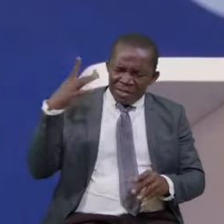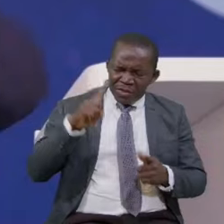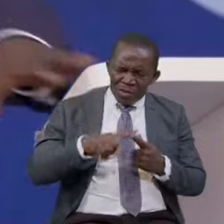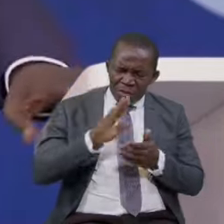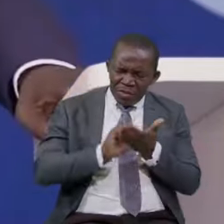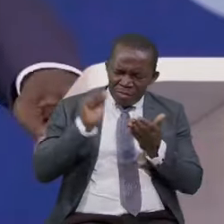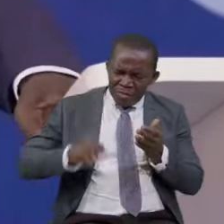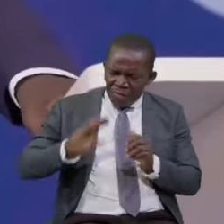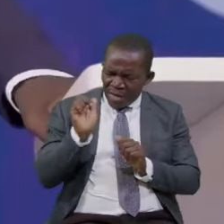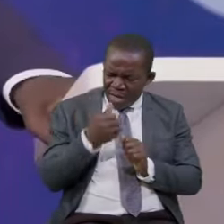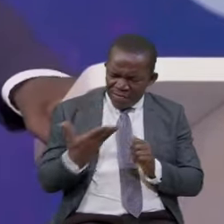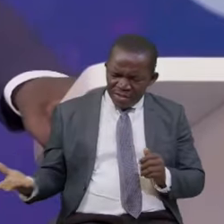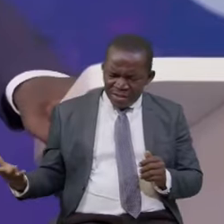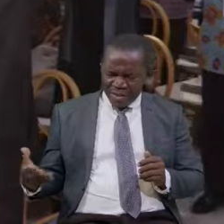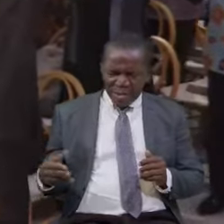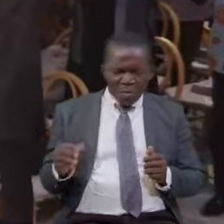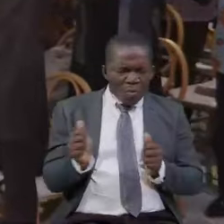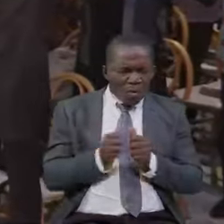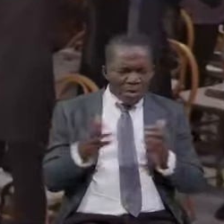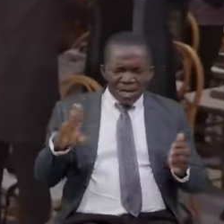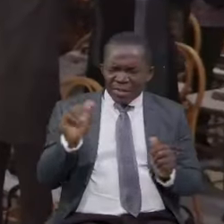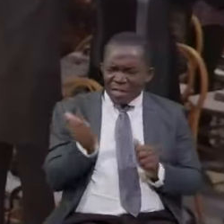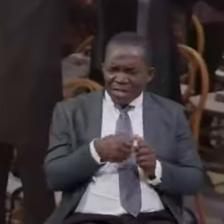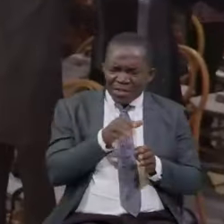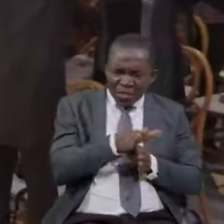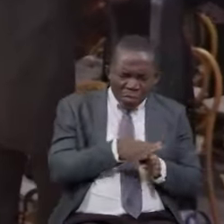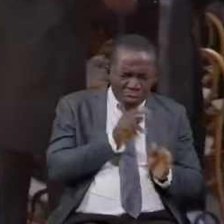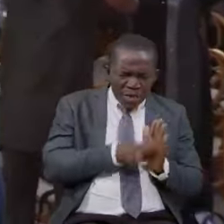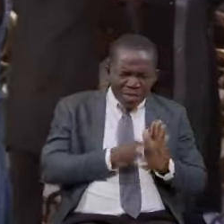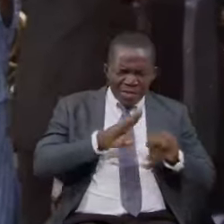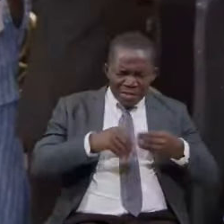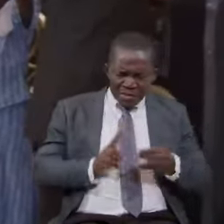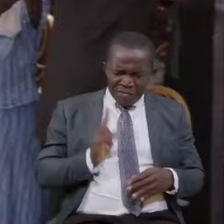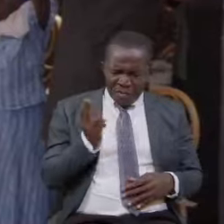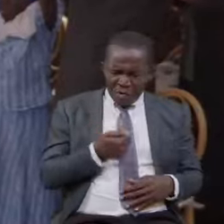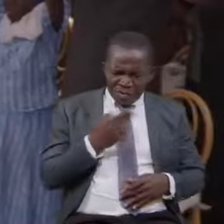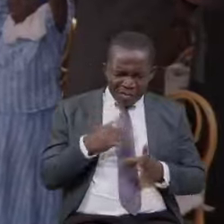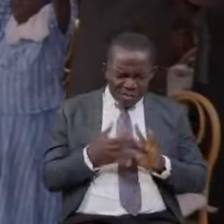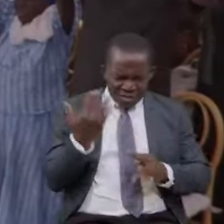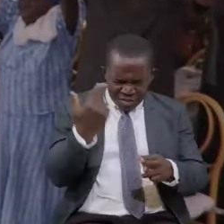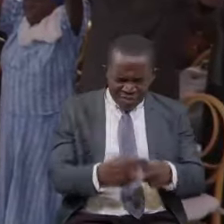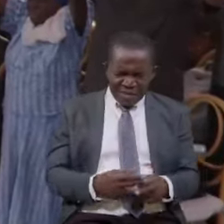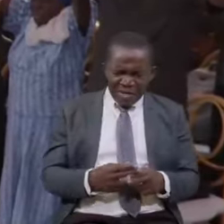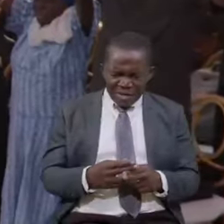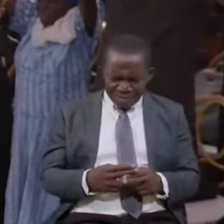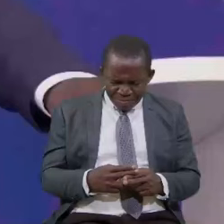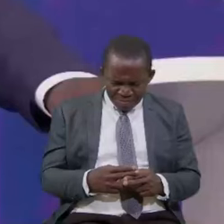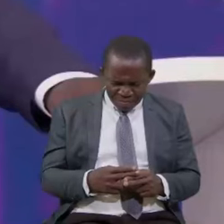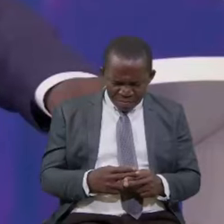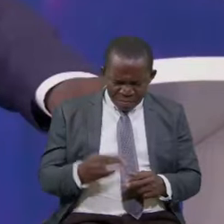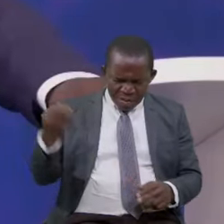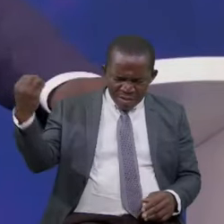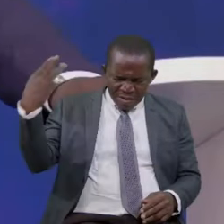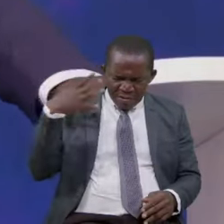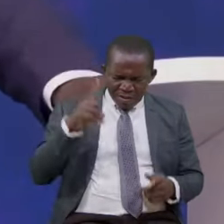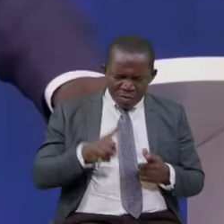sans traîner accorde à chacun au nom de Jésus la grâce pourut